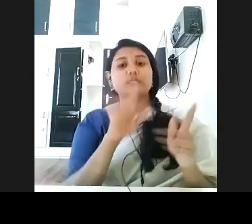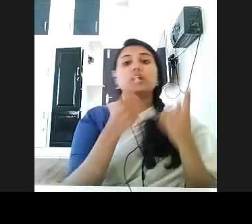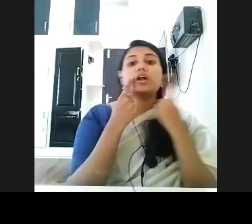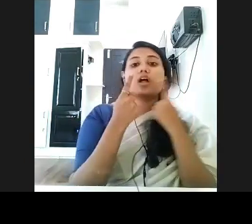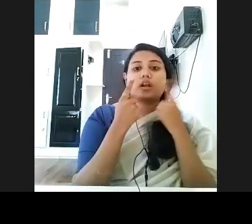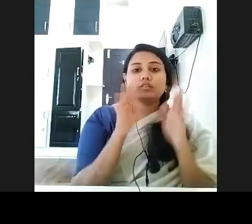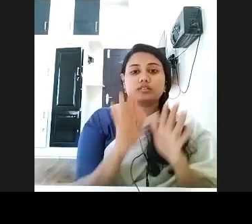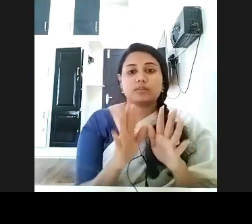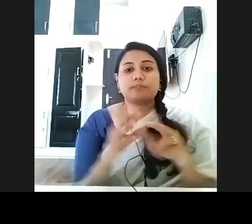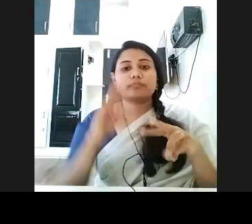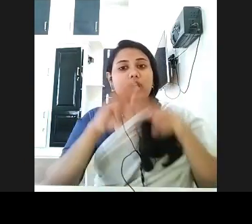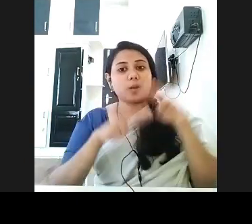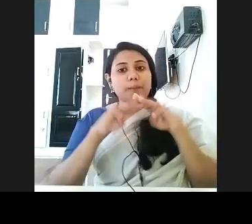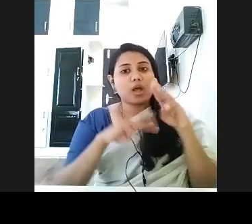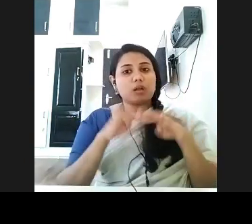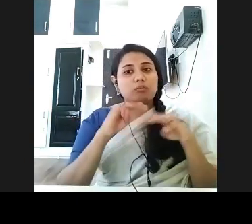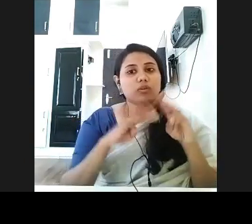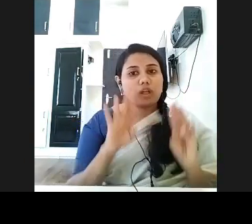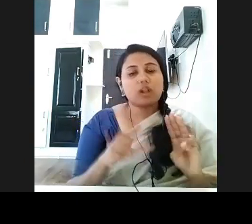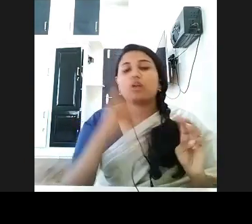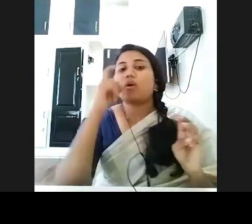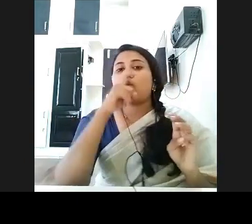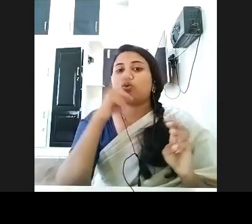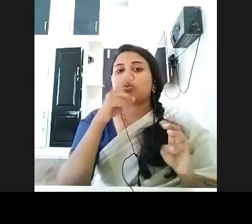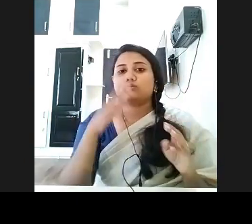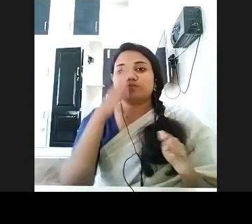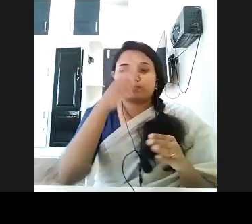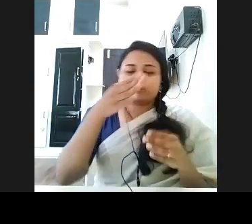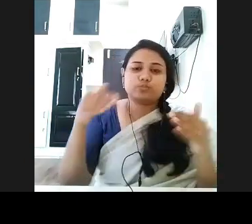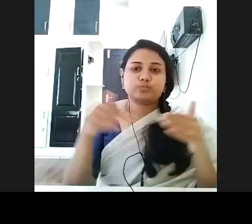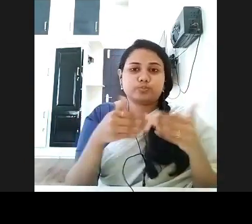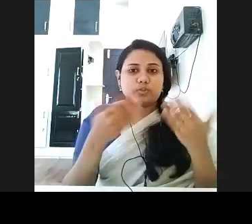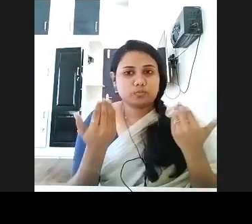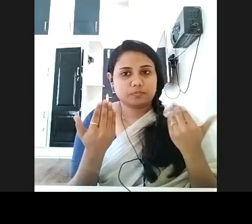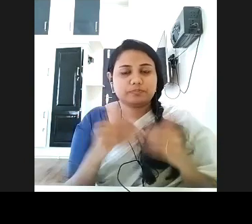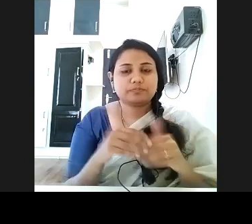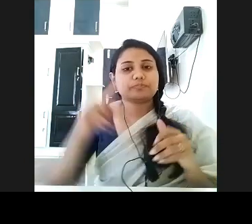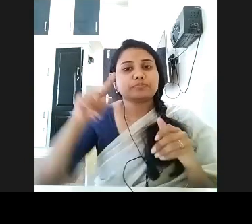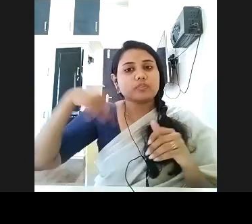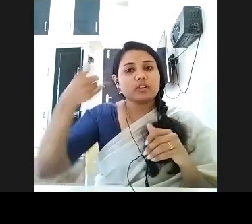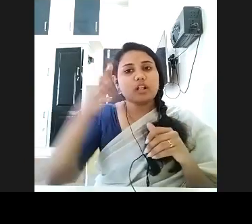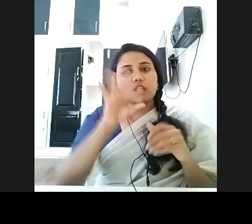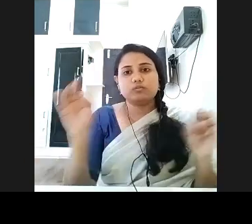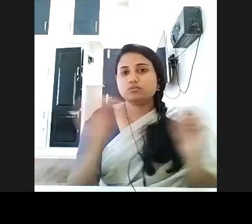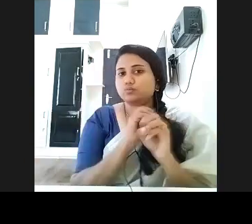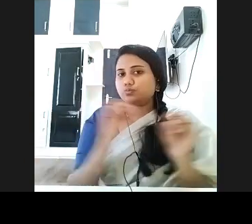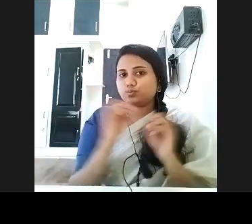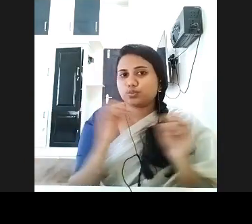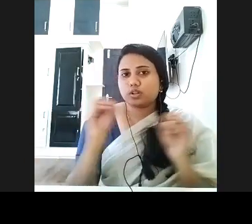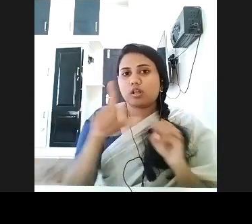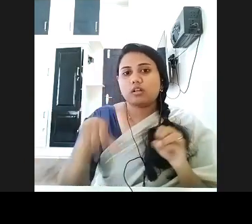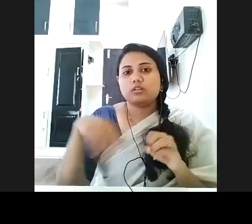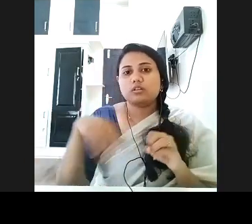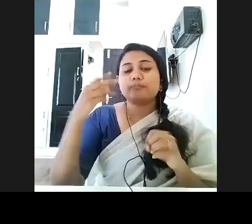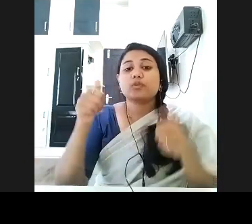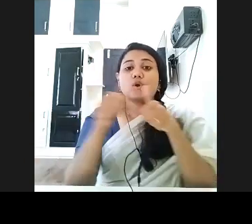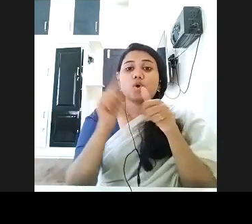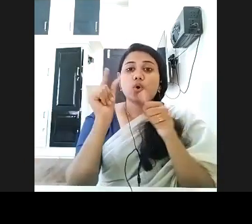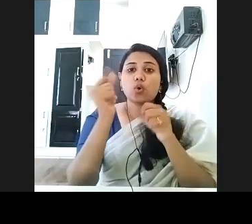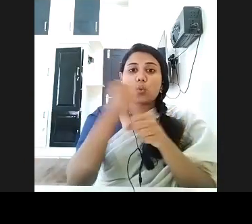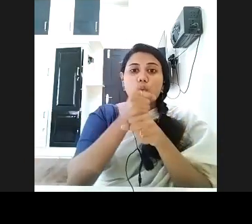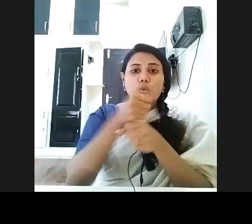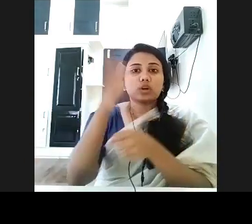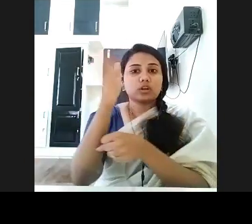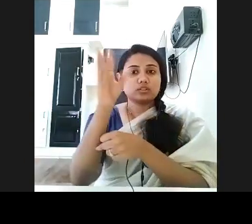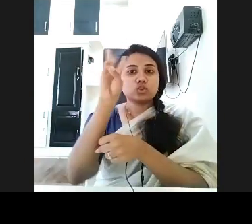ആവശ്യമുണ്ട്. മലപ്പുറം ആണെങ്കിൽ ഒന്ന് കോഴിക്കോട് വന്ന് കാണിച്ചോളൂ. ഞാൻ അടുത്ത ആഴ്ച ഉണ്ടാവില്ല. എനിക്ക് ഓഗസ്റ്റ് 30 ശേഷം ഒരു ദിവസം